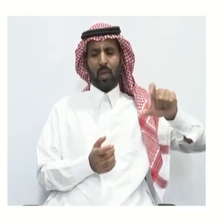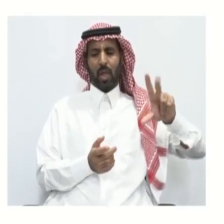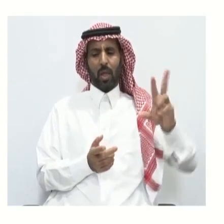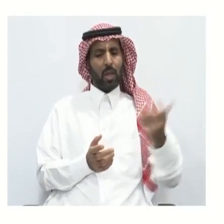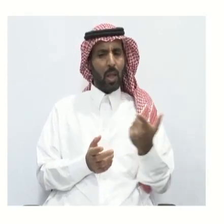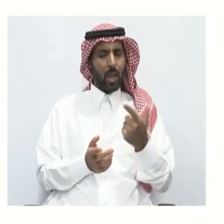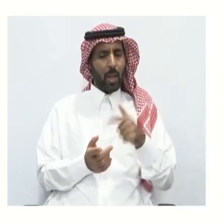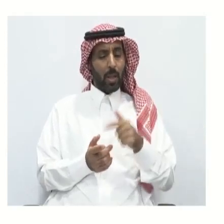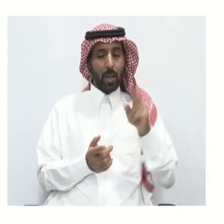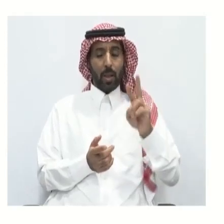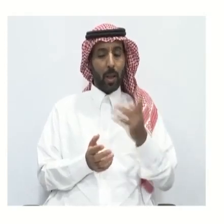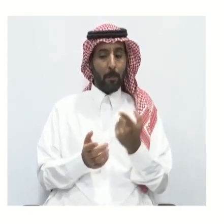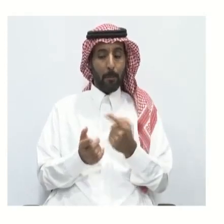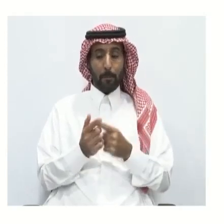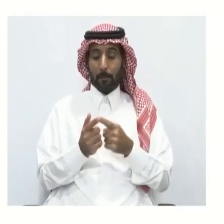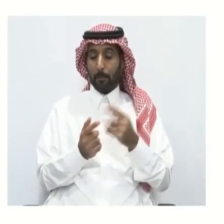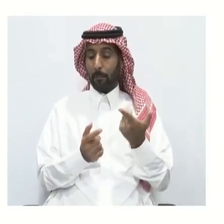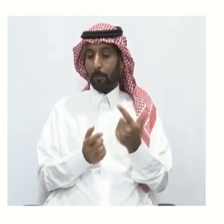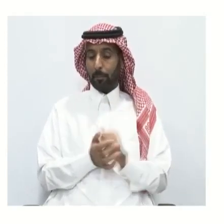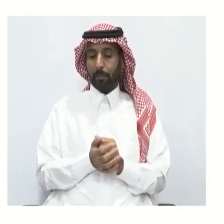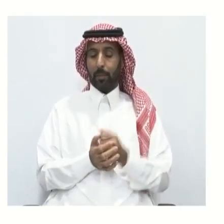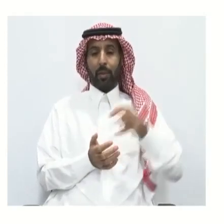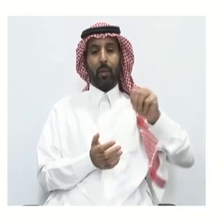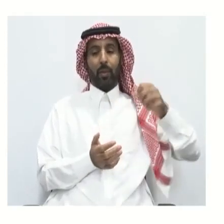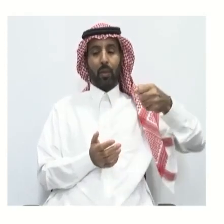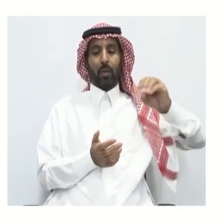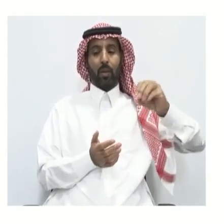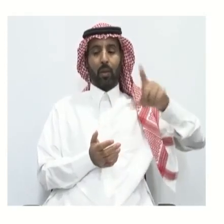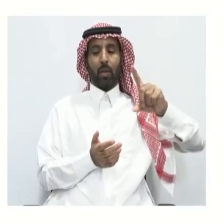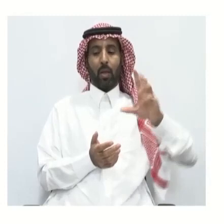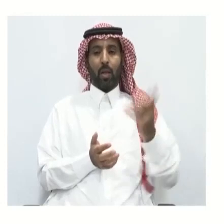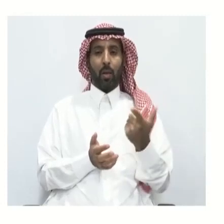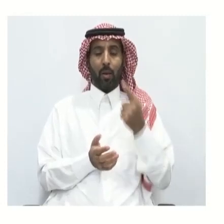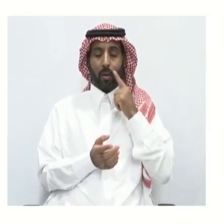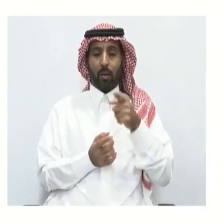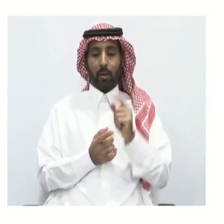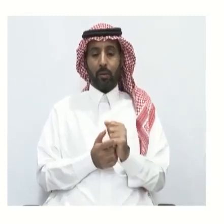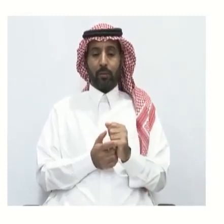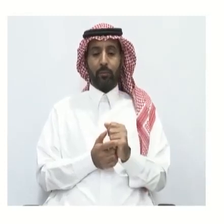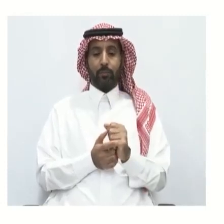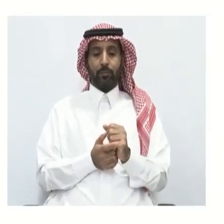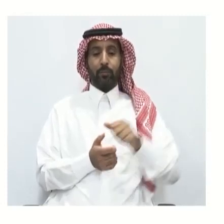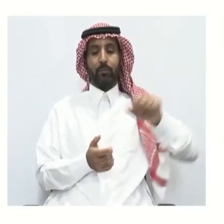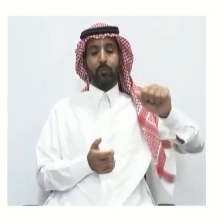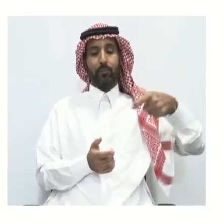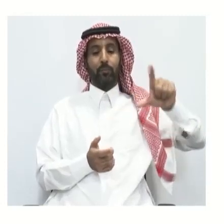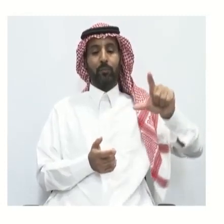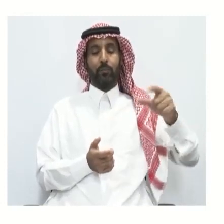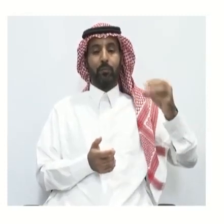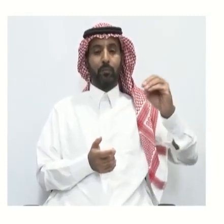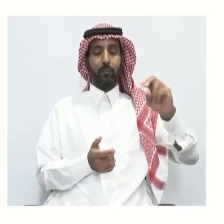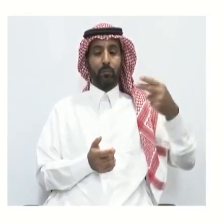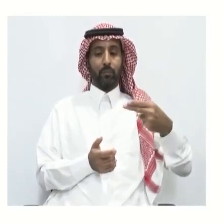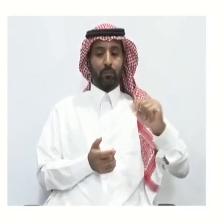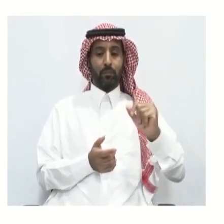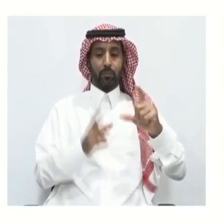سنستخدم سنستخدم اولا مولات هيدروكسيد الالمنيوم طبعا انه